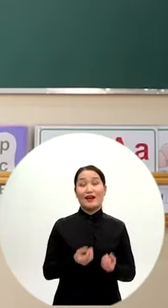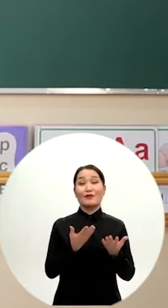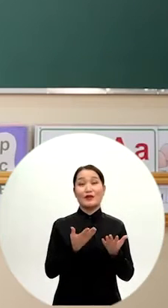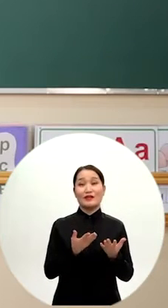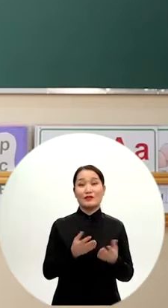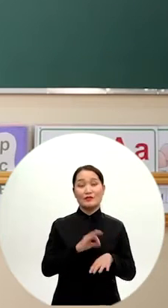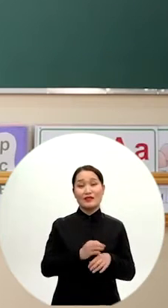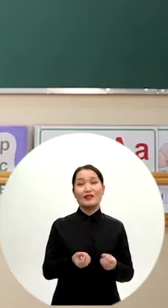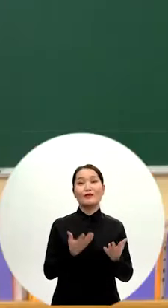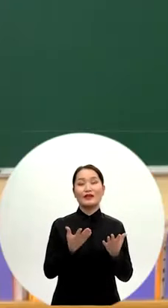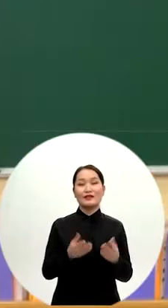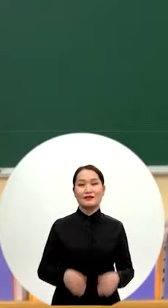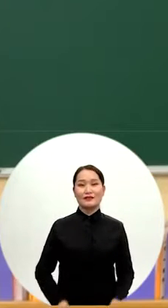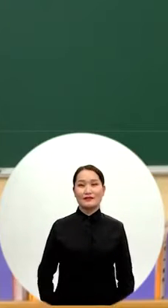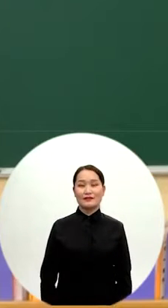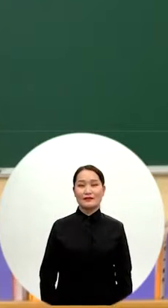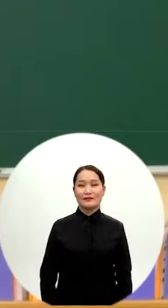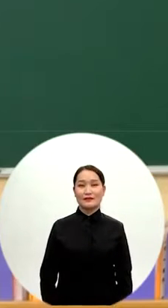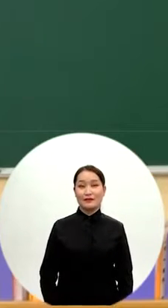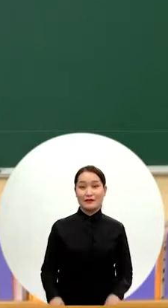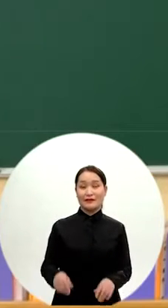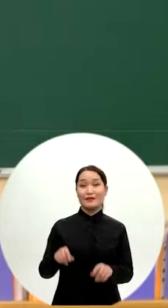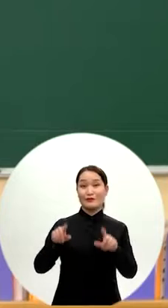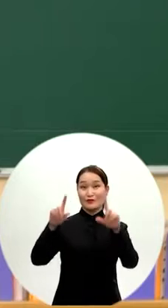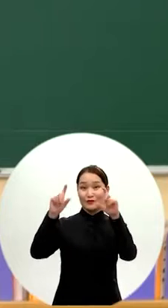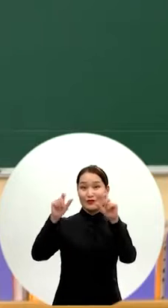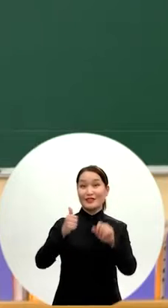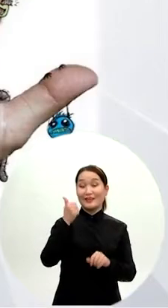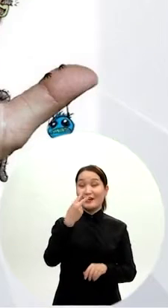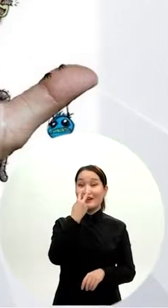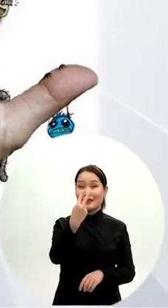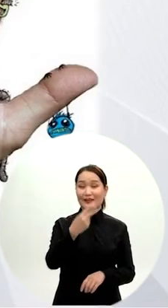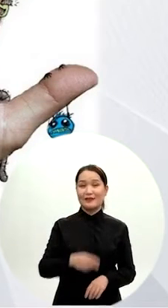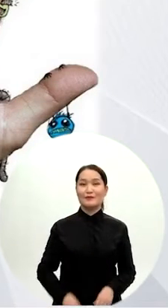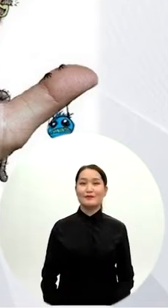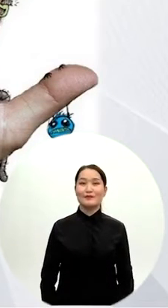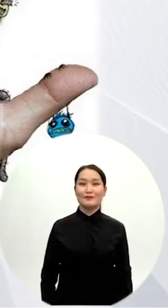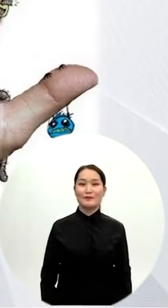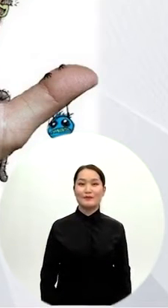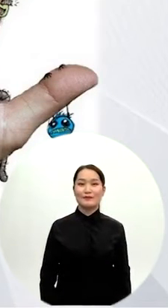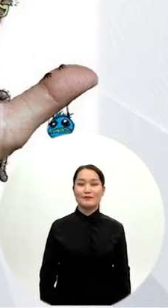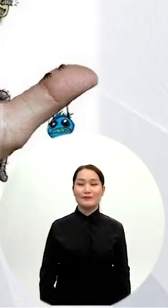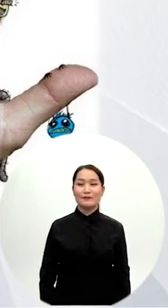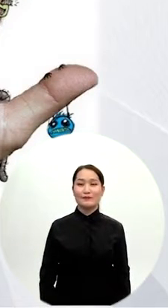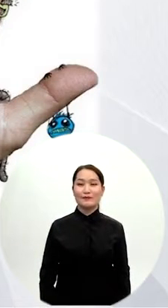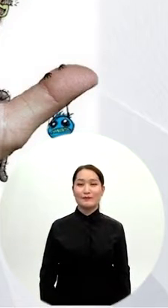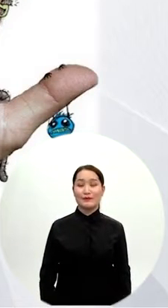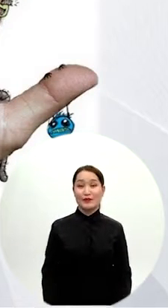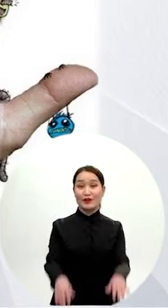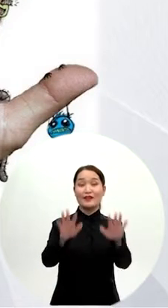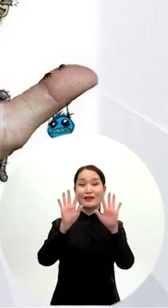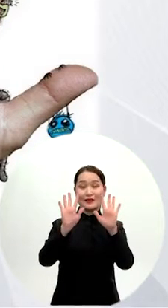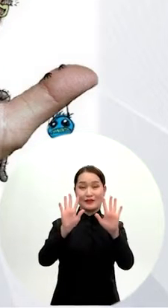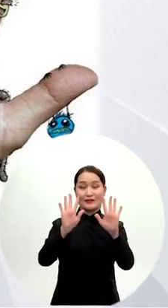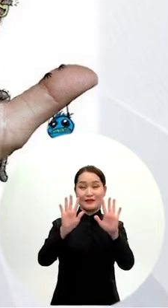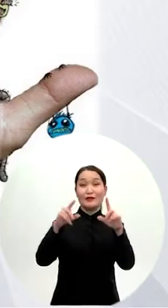ушиг гарах вэ? За дараах зургийг хараад үзтээ хүүхдүүд ээ. За дараах зурган дээр за багшны энэ